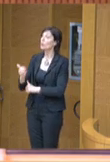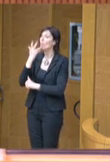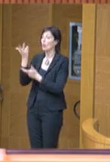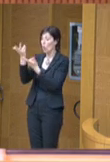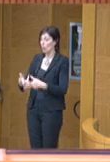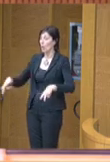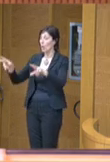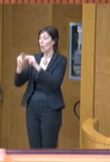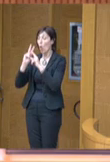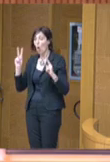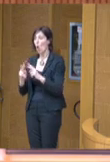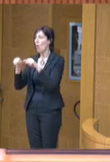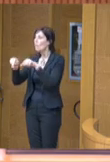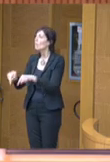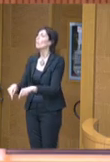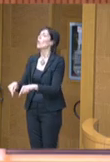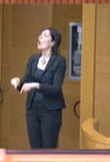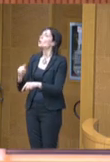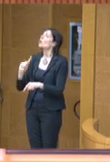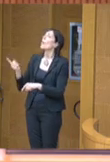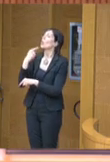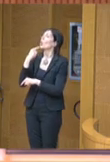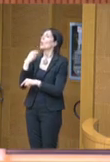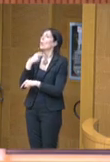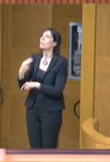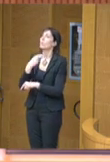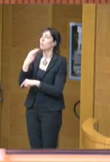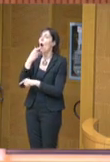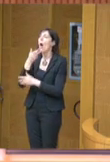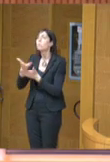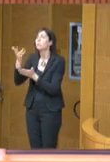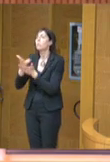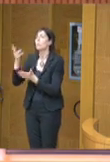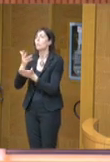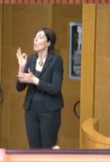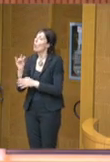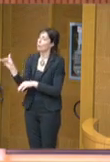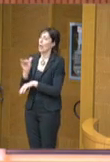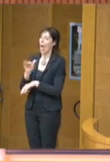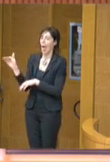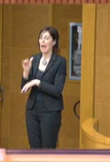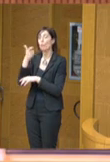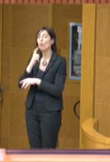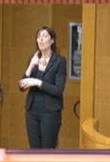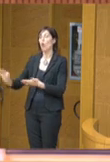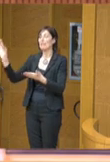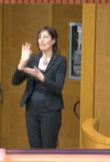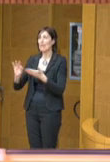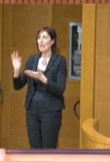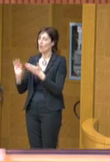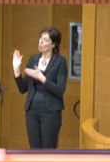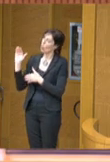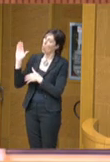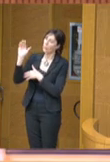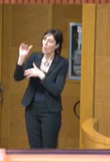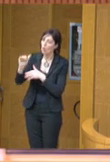e che la voce fosse soprattutto dei ragazzi. Vorrei che a parlare davvero, per descrivere quello che succede tutti i giorni